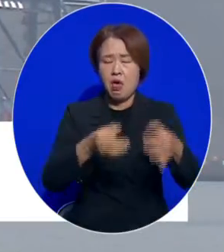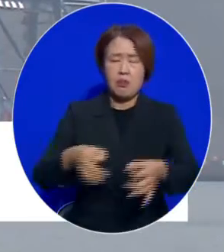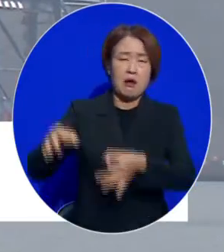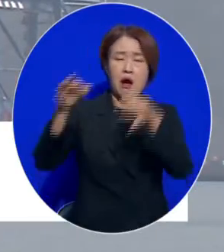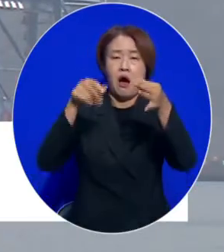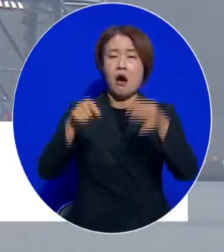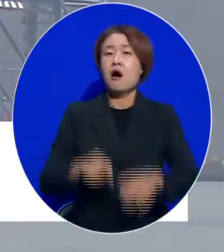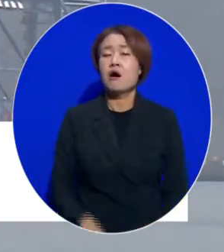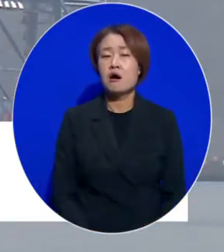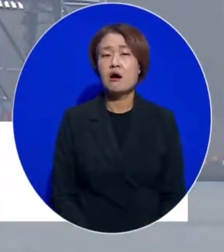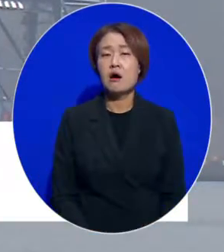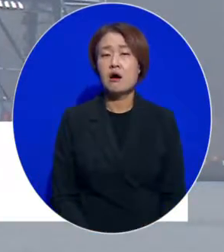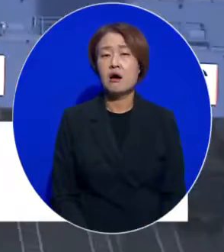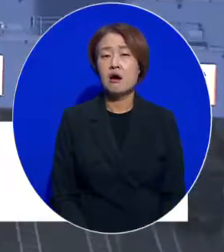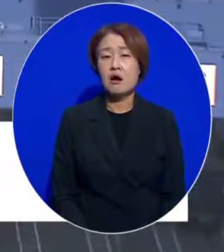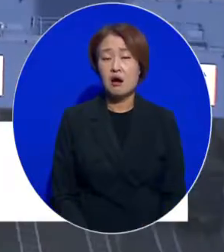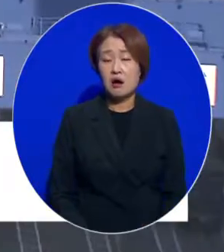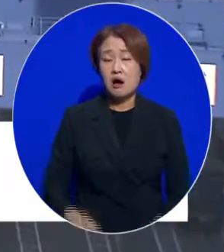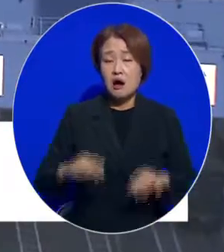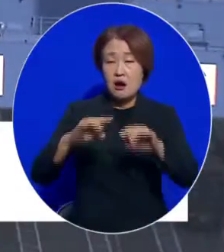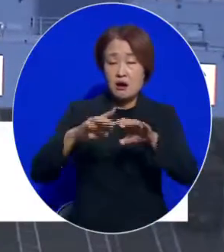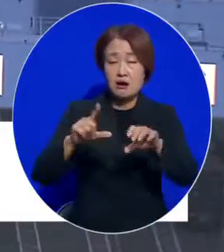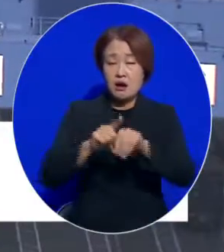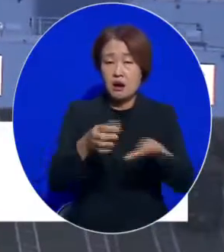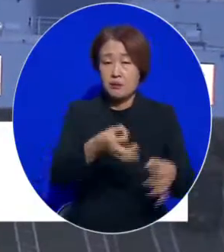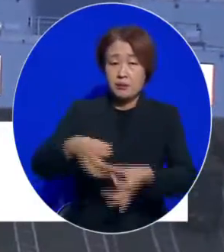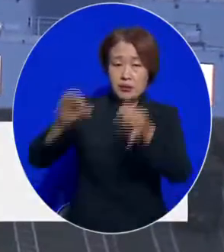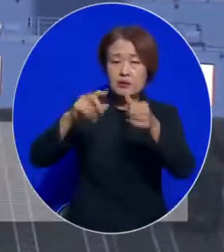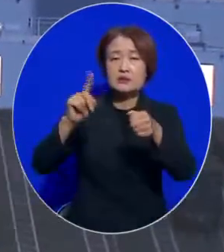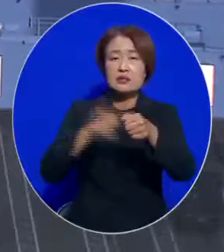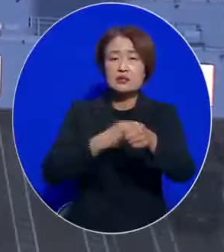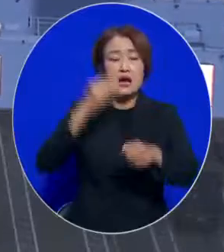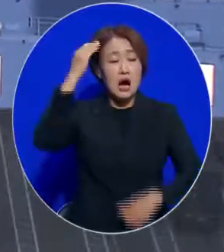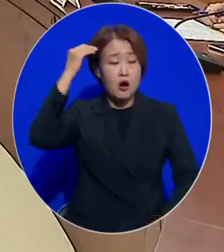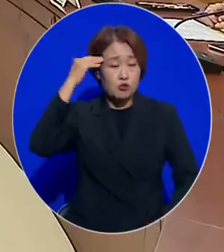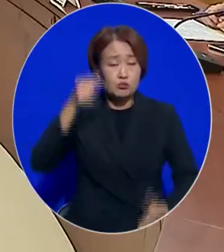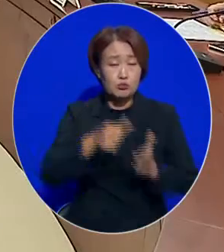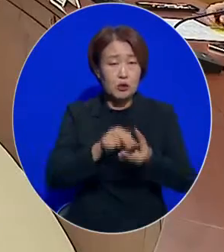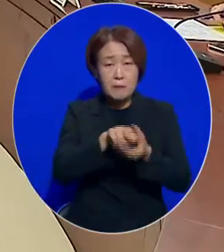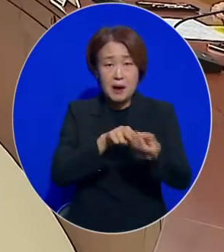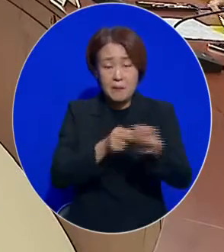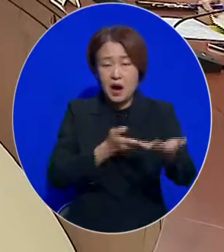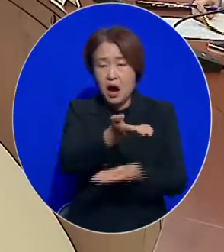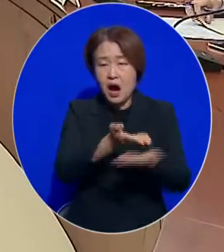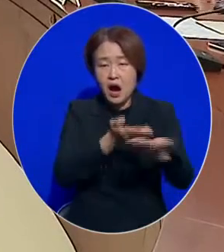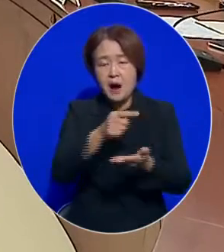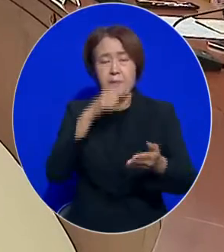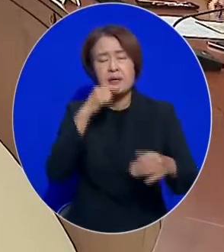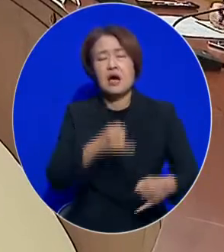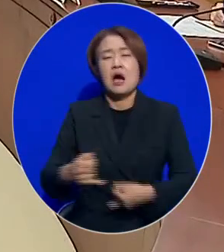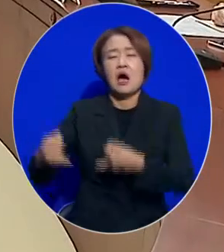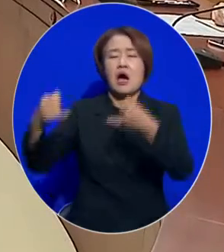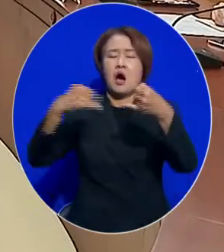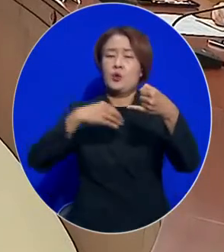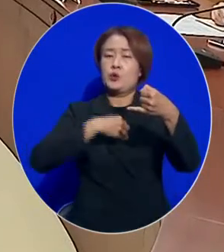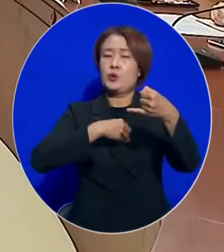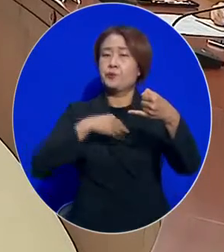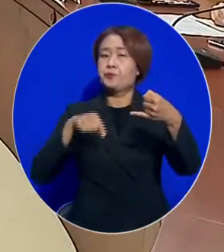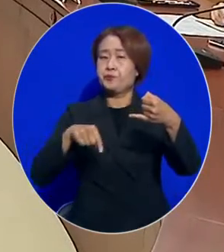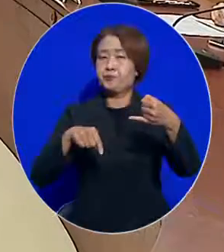같은 에너지 가격의 상승으로 한국 무역수지 적자가 지속되고 있습니다. 추경호 경제부총리 주재로